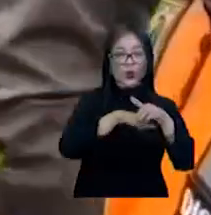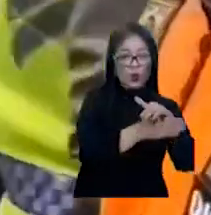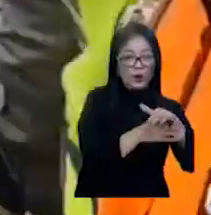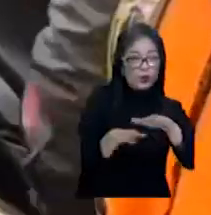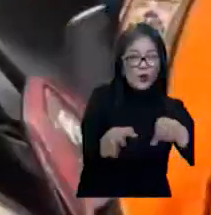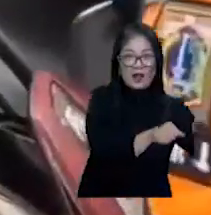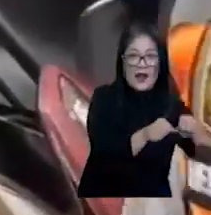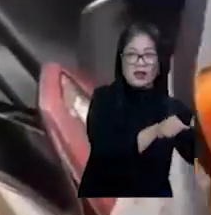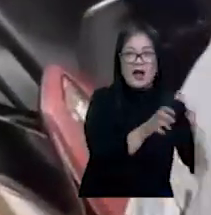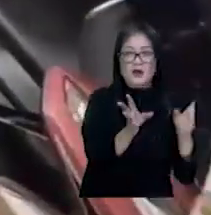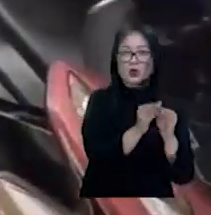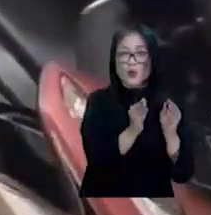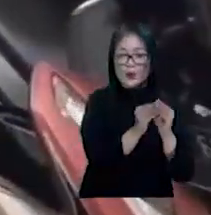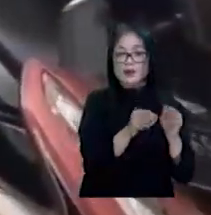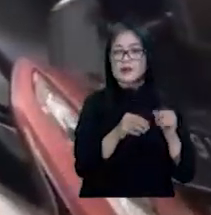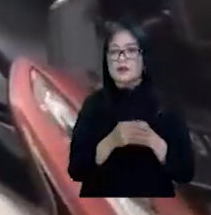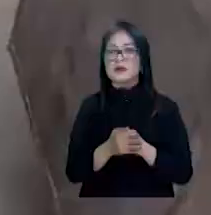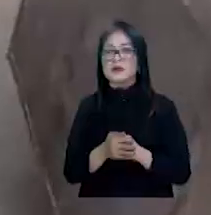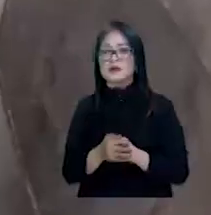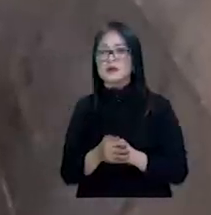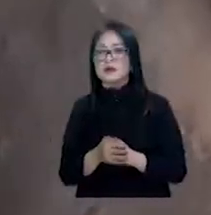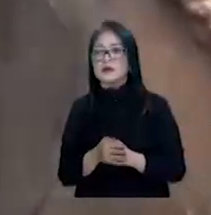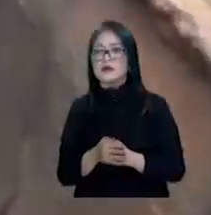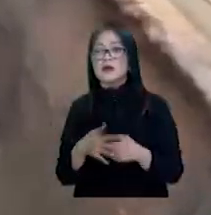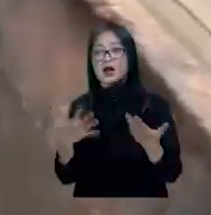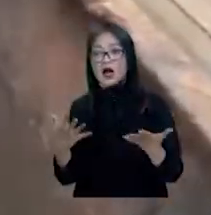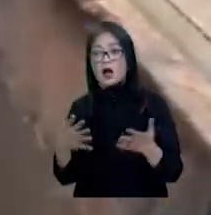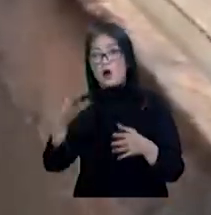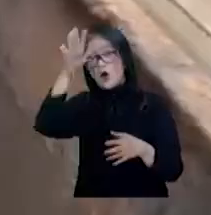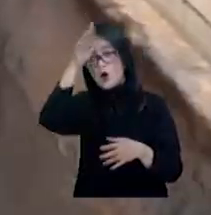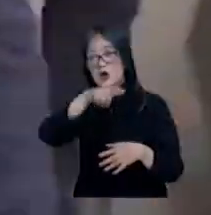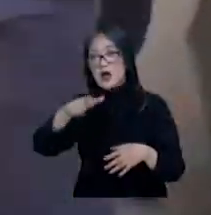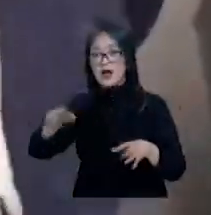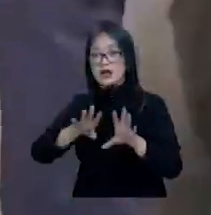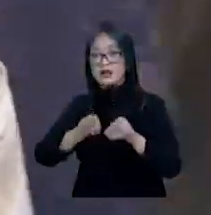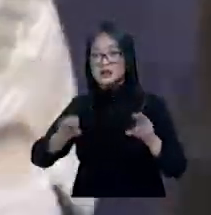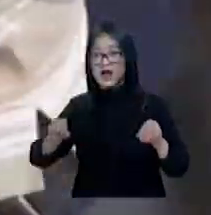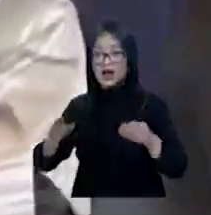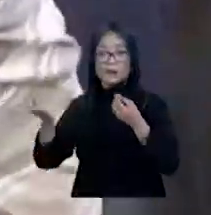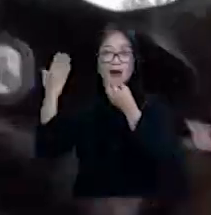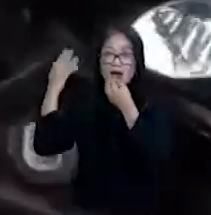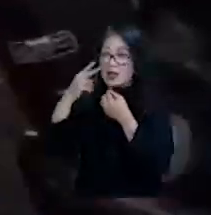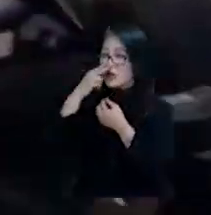jumlah petugas membuat para juru parkir tidak mampu berbuat banyak saat belasan sepeda motor diangkut petugas.